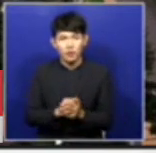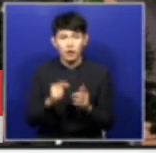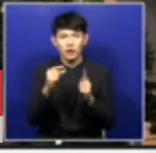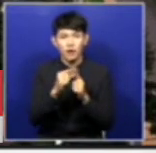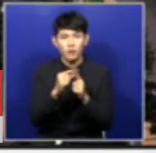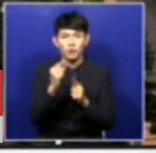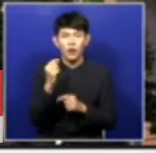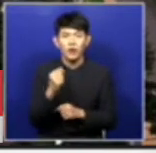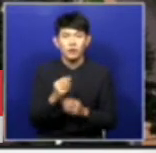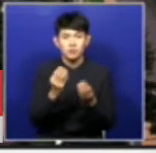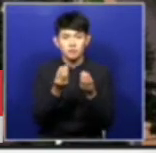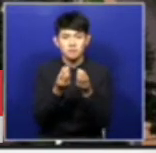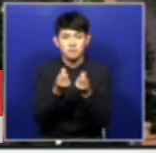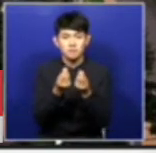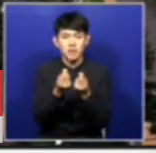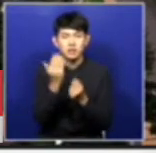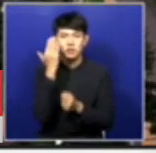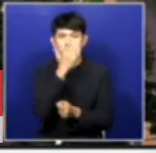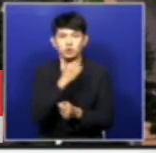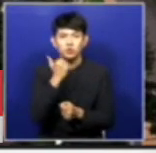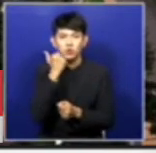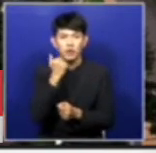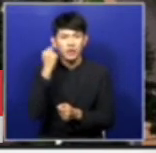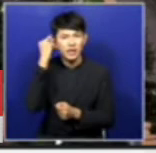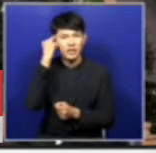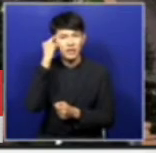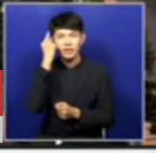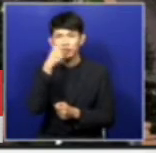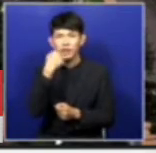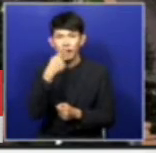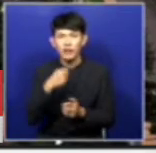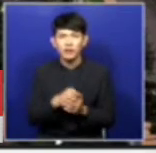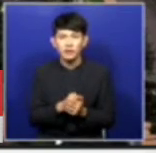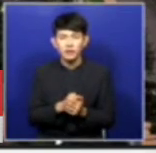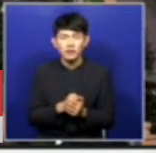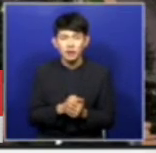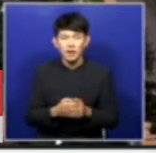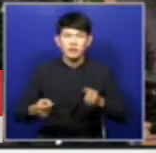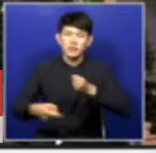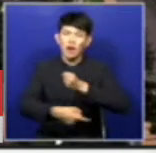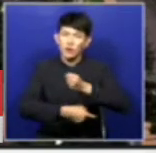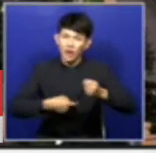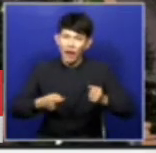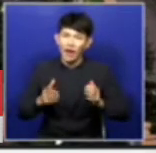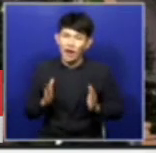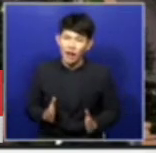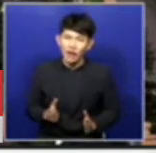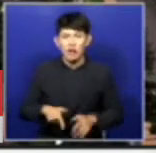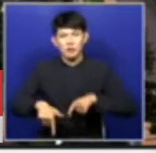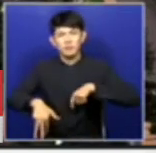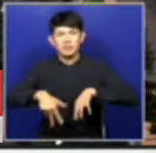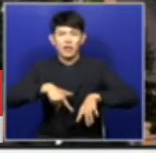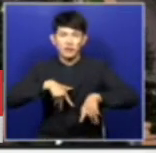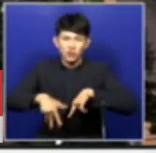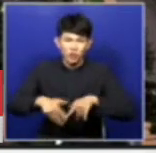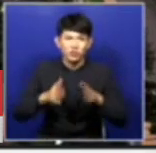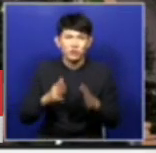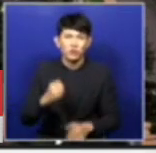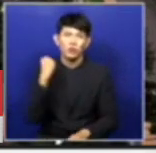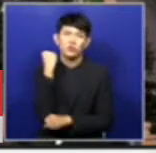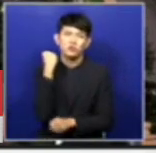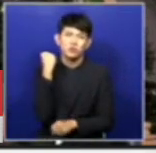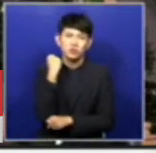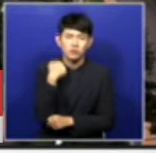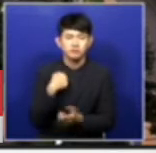เนี่ยผมเชื่อว่าไม่มีชาวนาไม่มีชาวบ้านไม่มีคนยากคนจนม